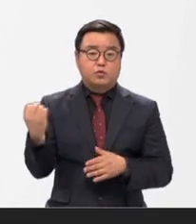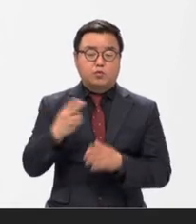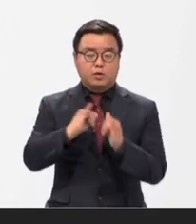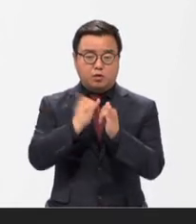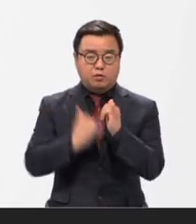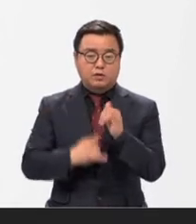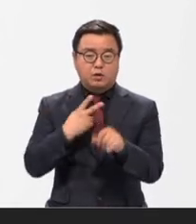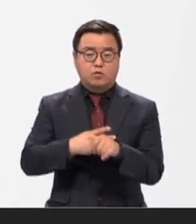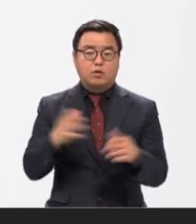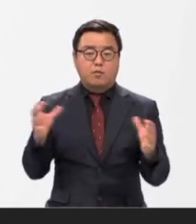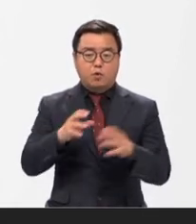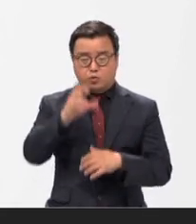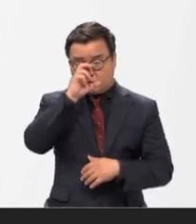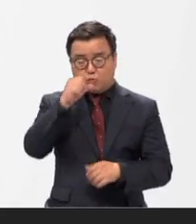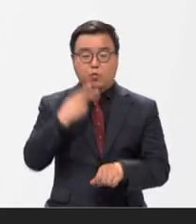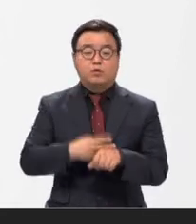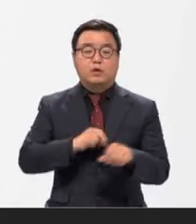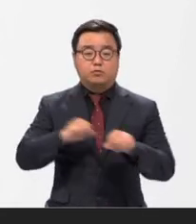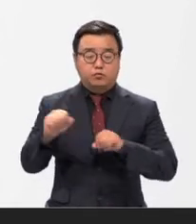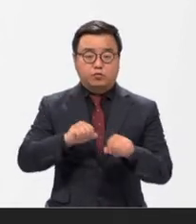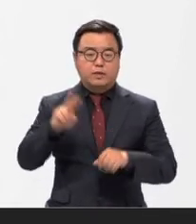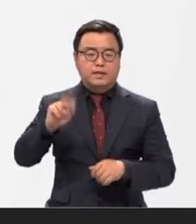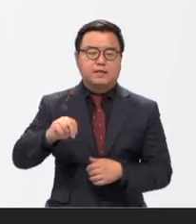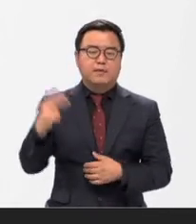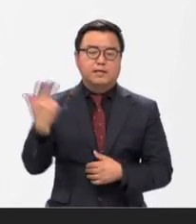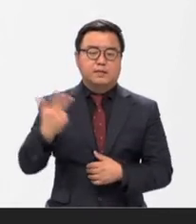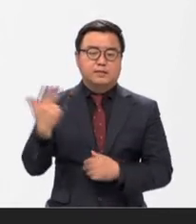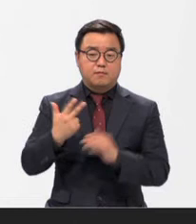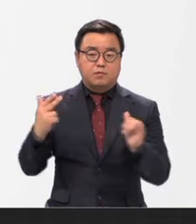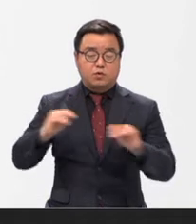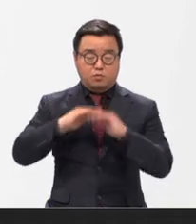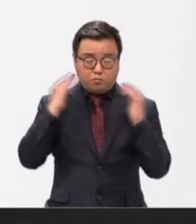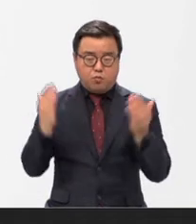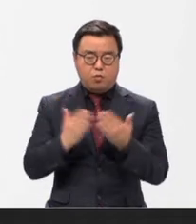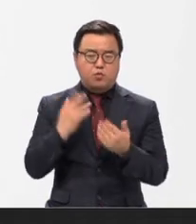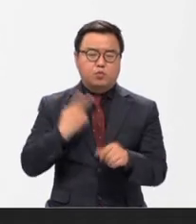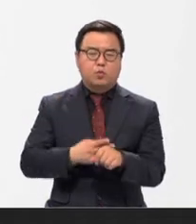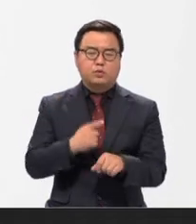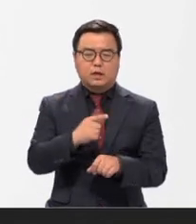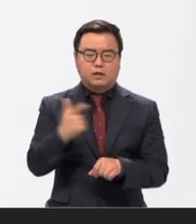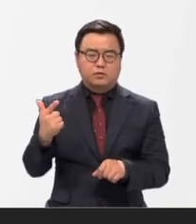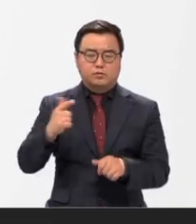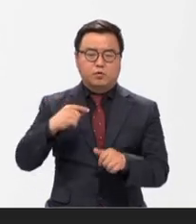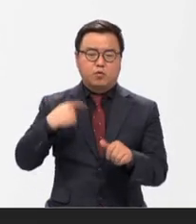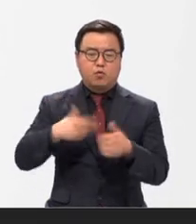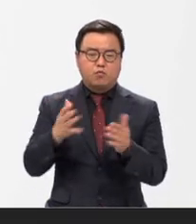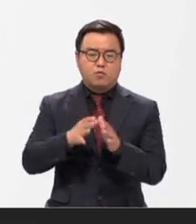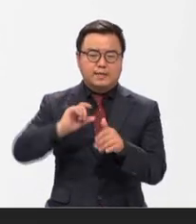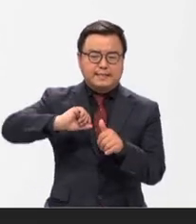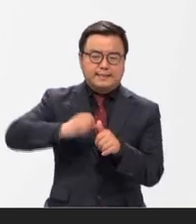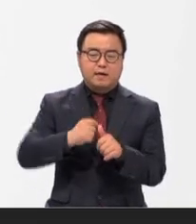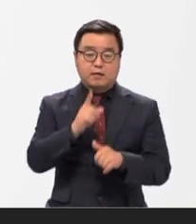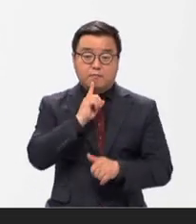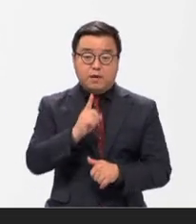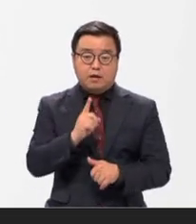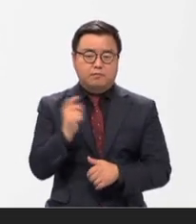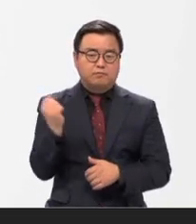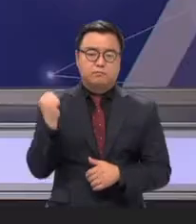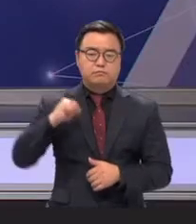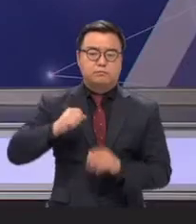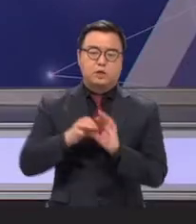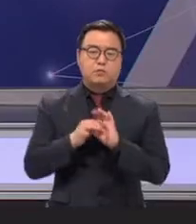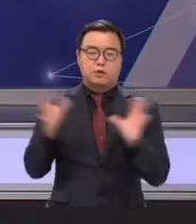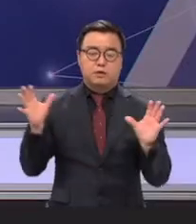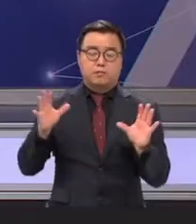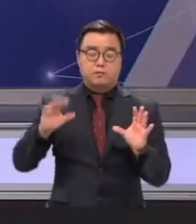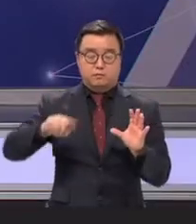역사교사 모임이나 좋은교사운동 등에 소속된 2만 7천여 명의 교사도 교육부의 징계 방침에 아랑곳하지 않고 실명과 소속